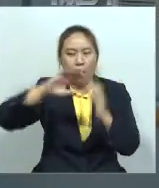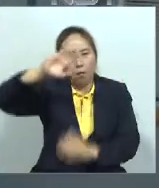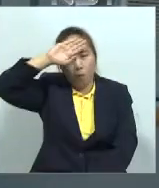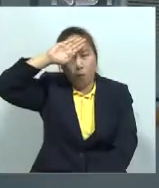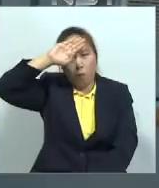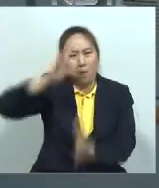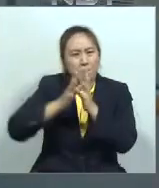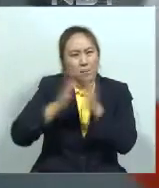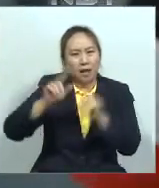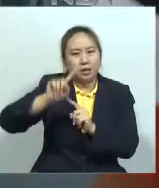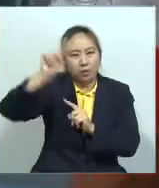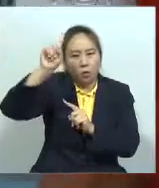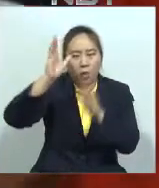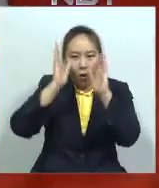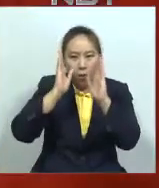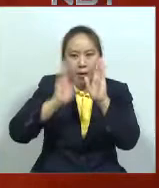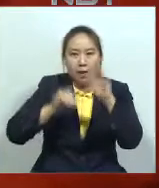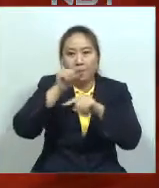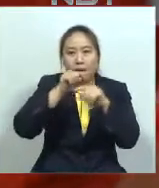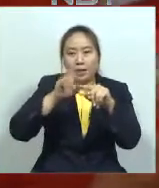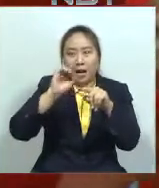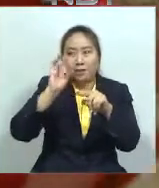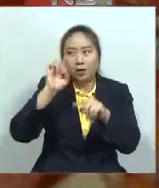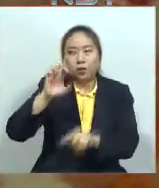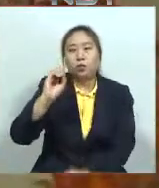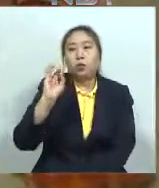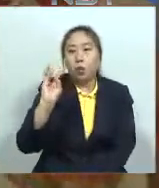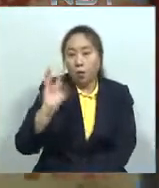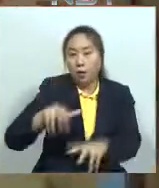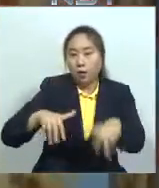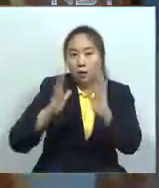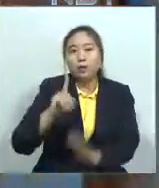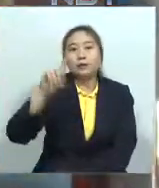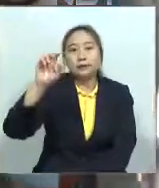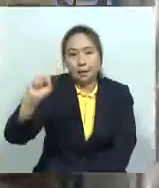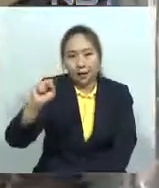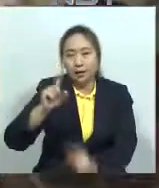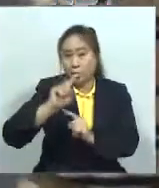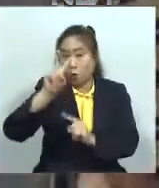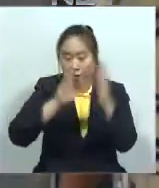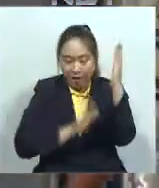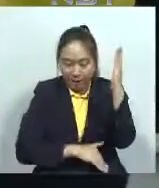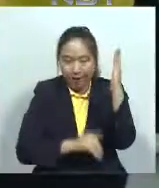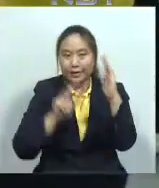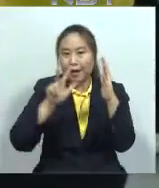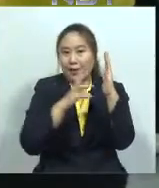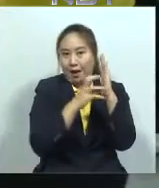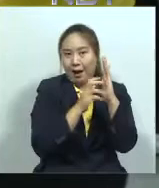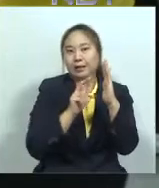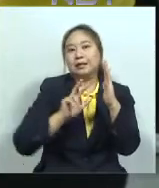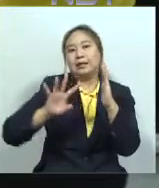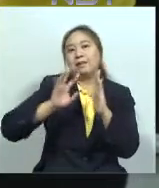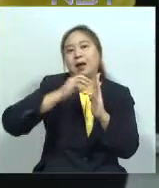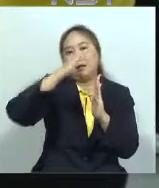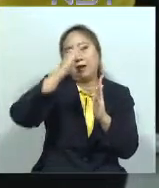ยสูงที่สุดเท่ากับ 57.06 ต่อประชากรแสนคนรองลงมาก็คือภาคใต้ภาคกลางแล้วก็ภาคเหนือค่ะ